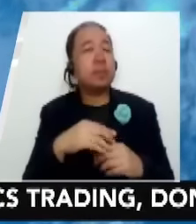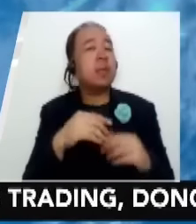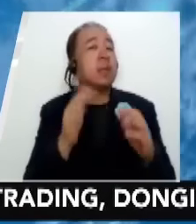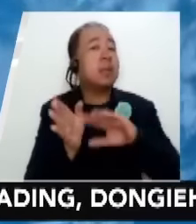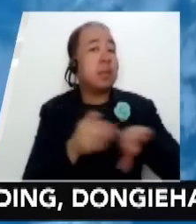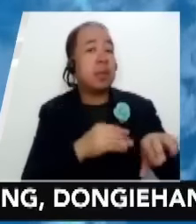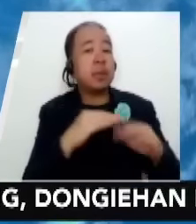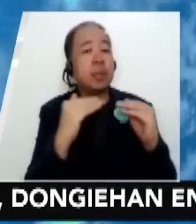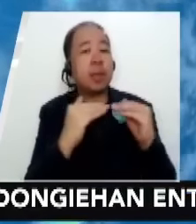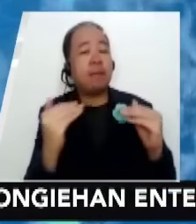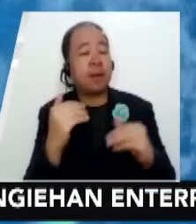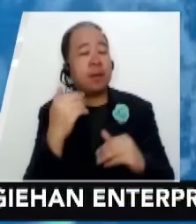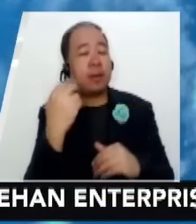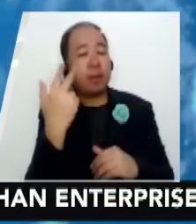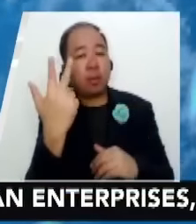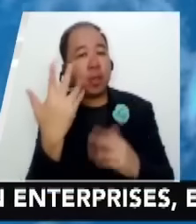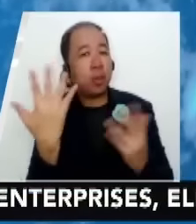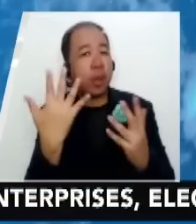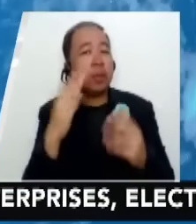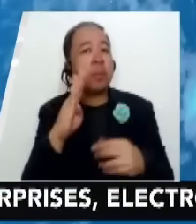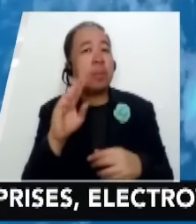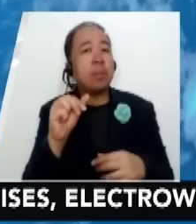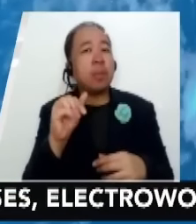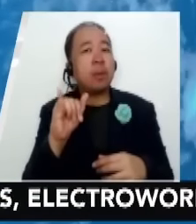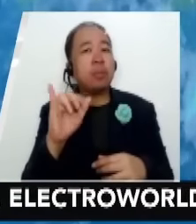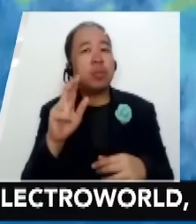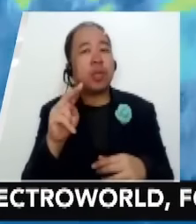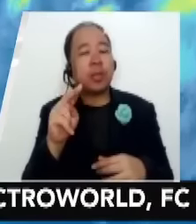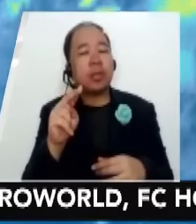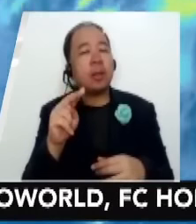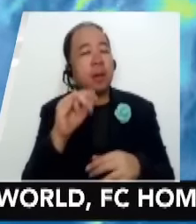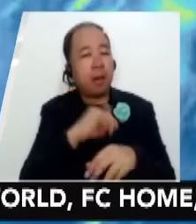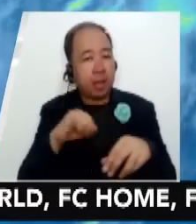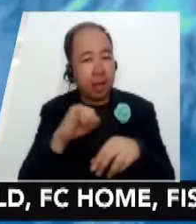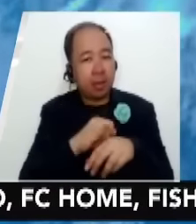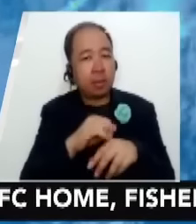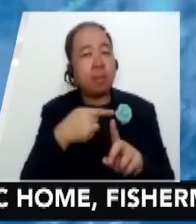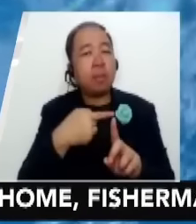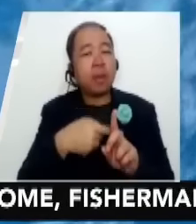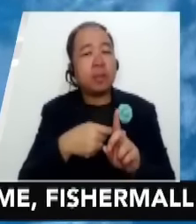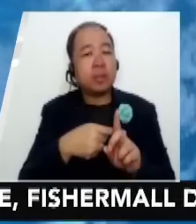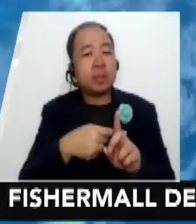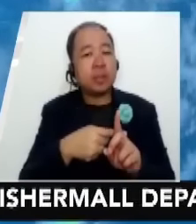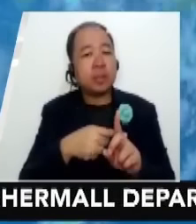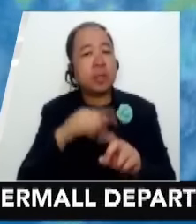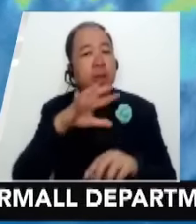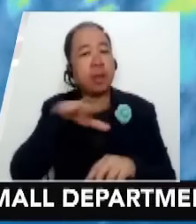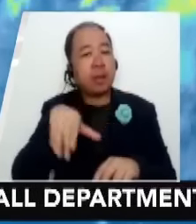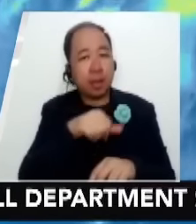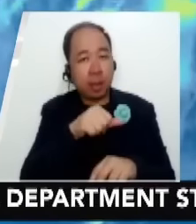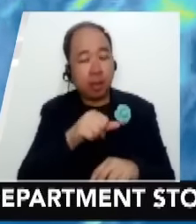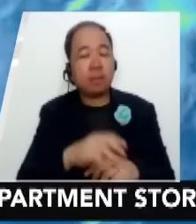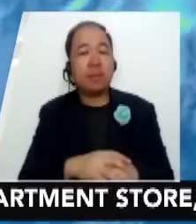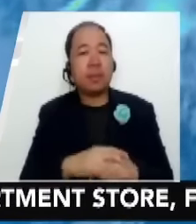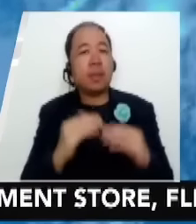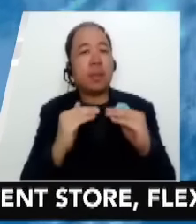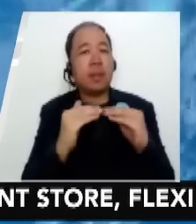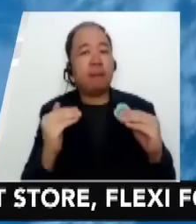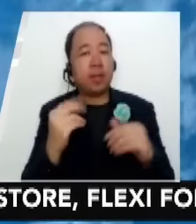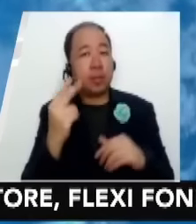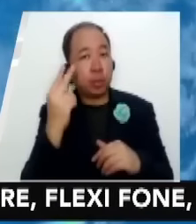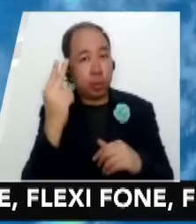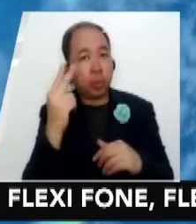eastern portion ng Babuyan Islands, kasama rin ang northeastern portion ng mainland Cagayan. Signal number 2, sa natitirang bahagi po ng